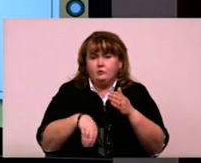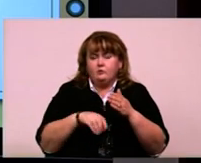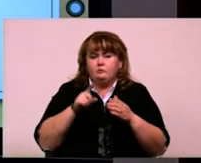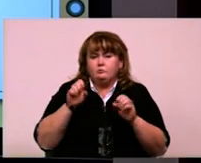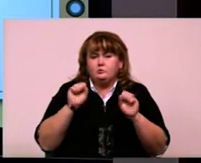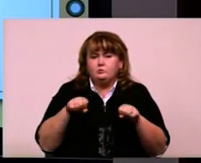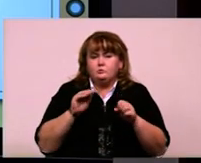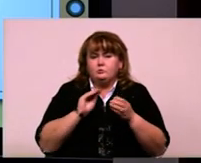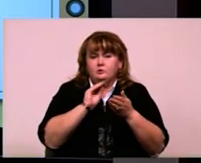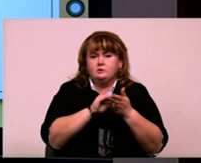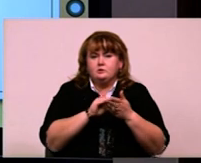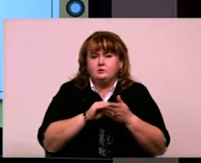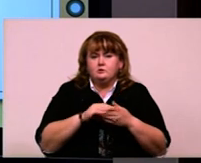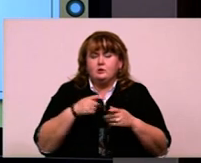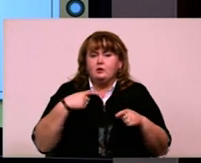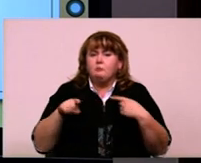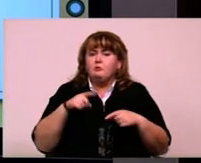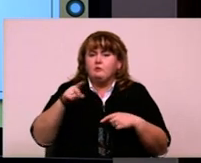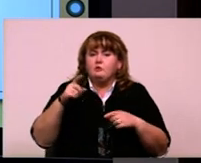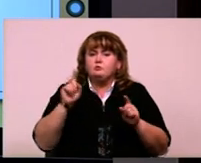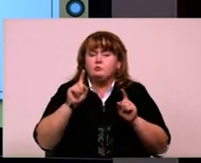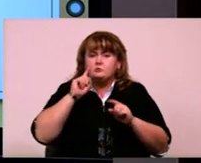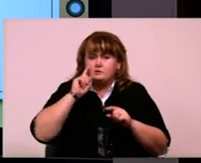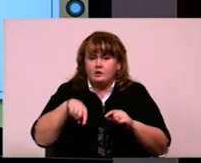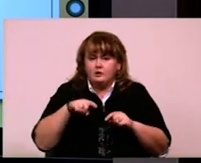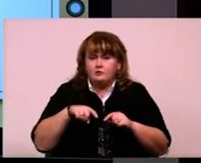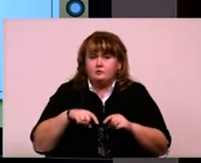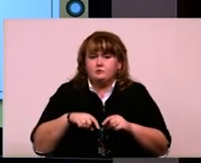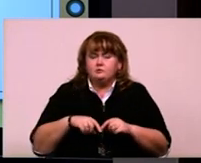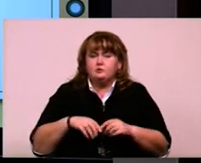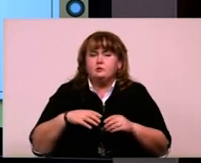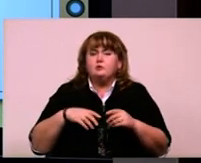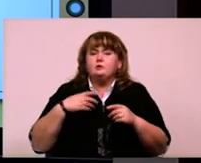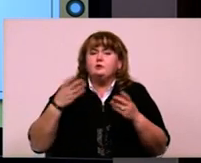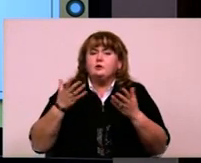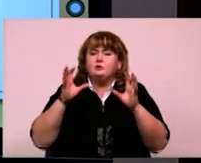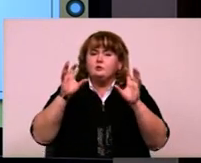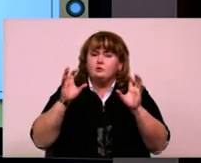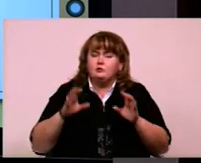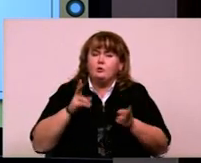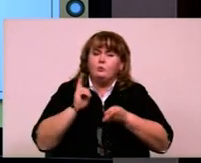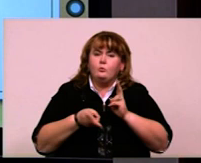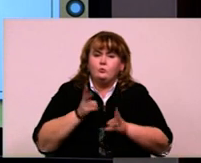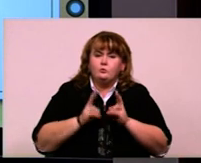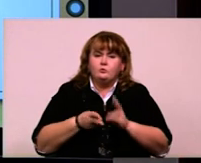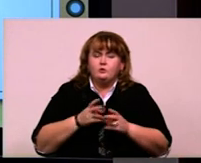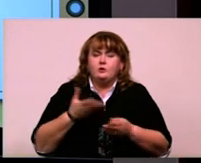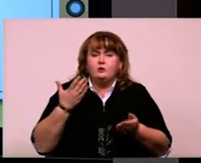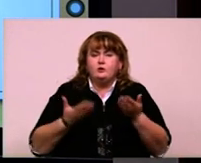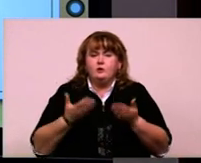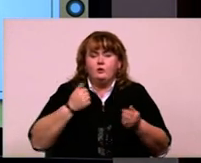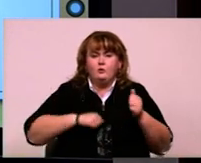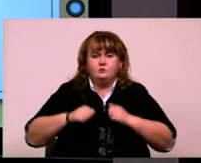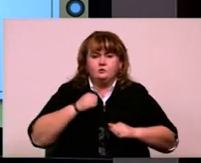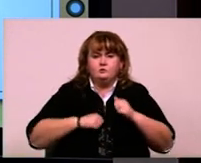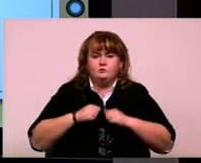вы можете указать либо то, что вы знаете про Корею, это касаемо традиций, кухни, либо